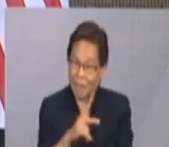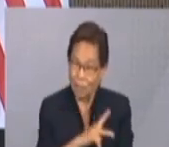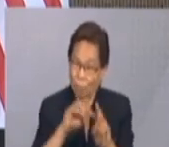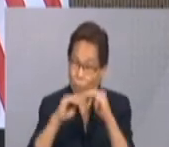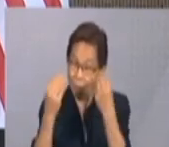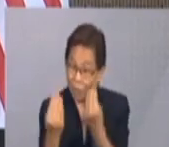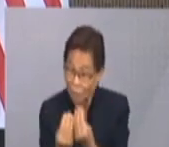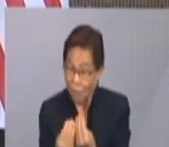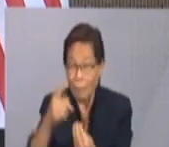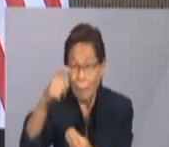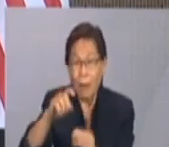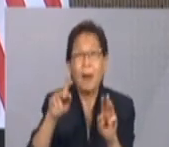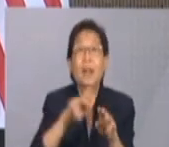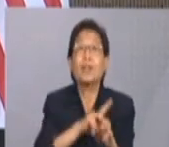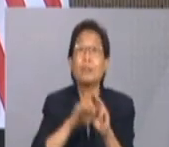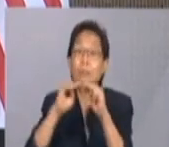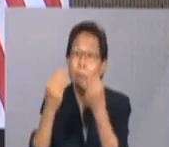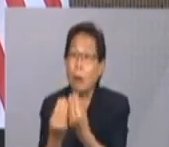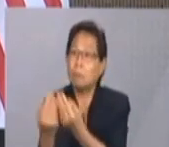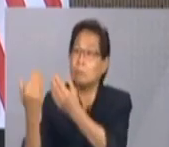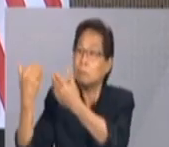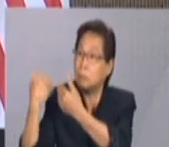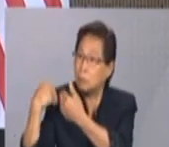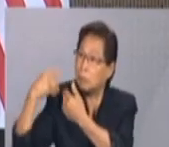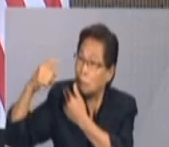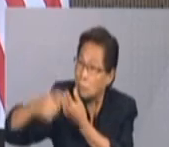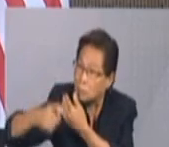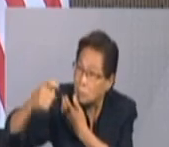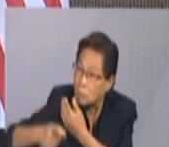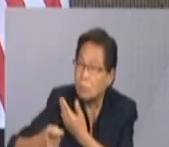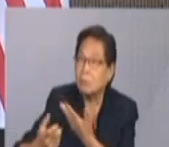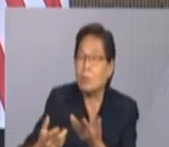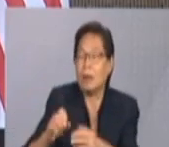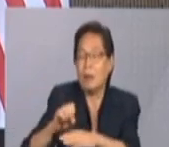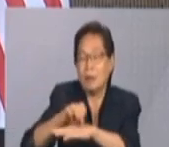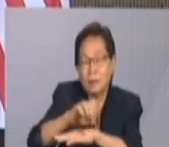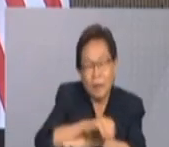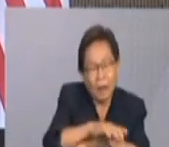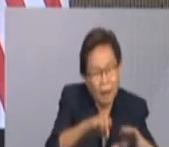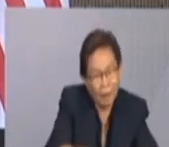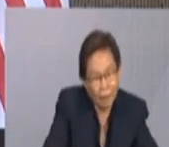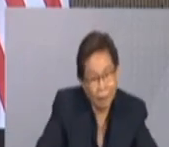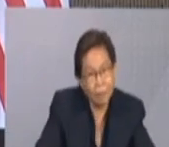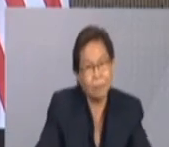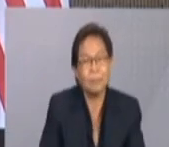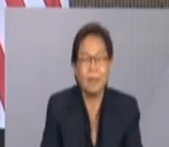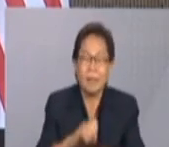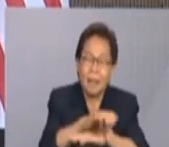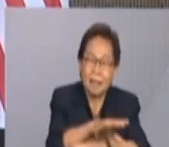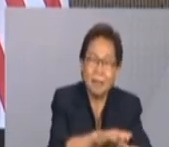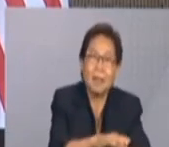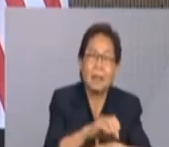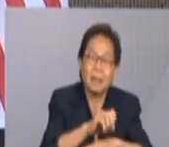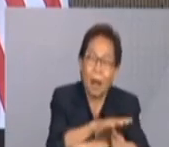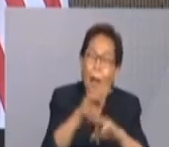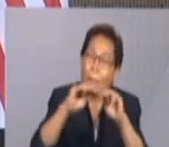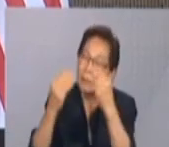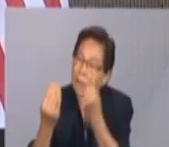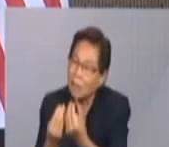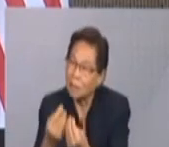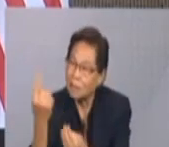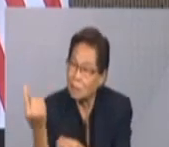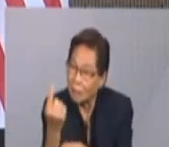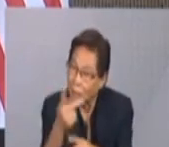masyarakat juga Misty memainkan peranan nasihat anak-anak-nya saat anggota masyarakat